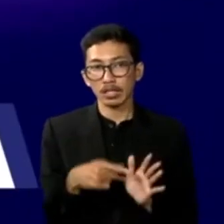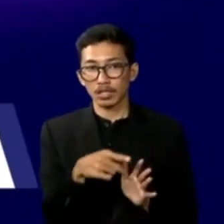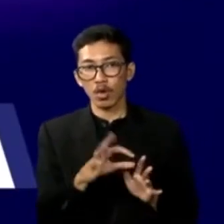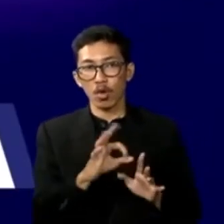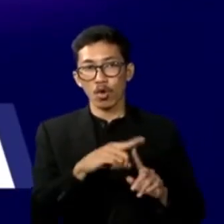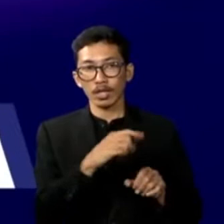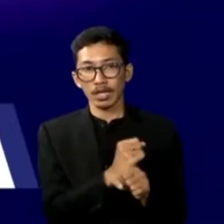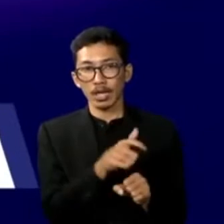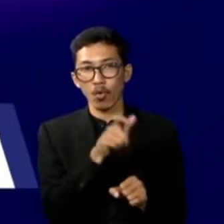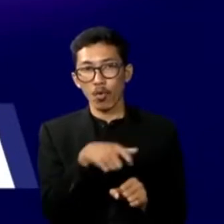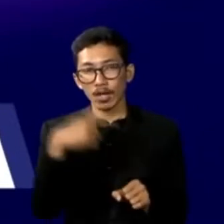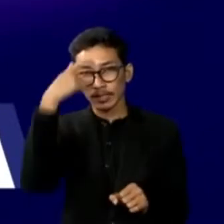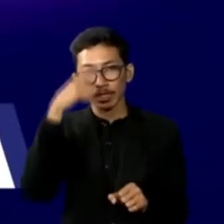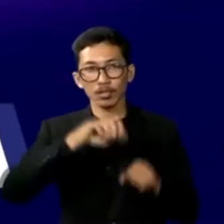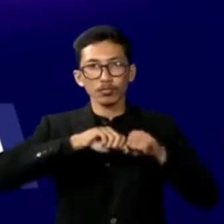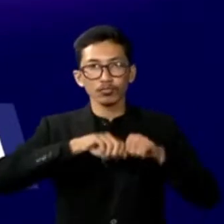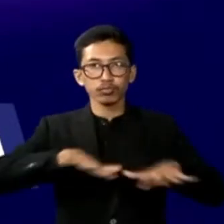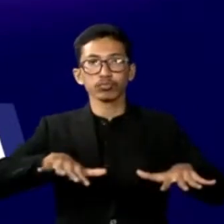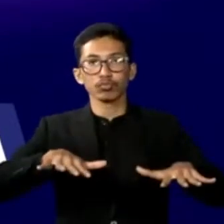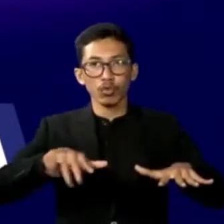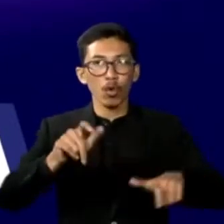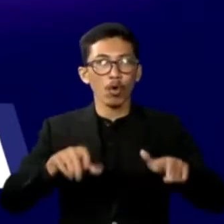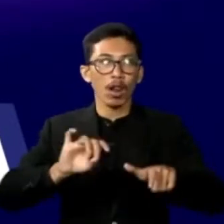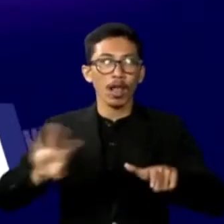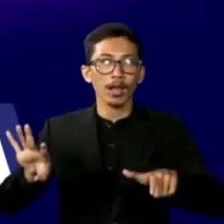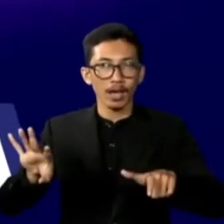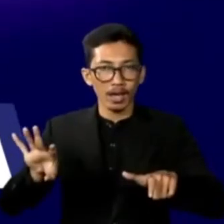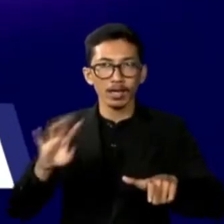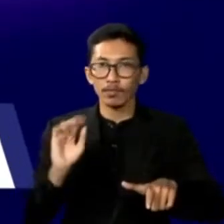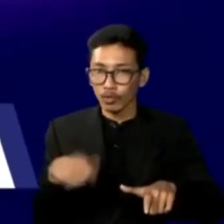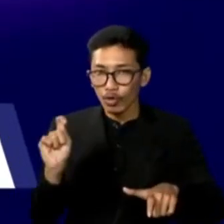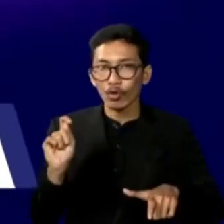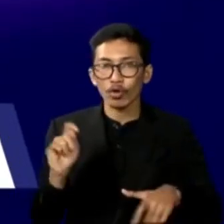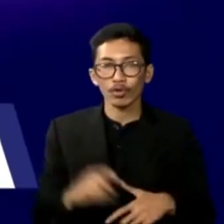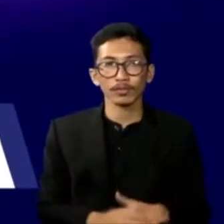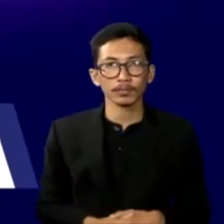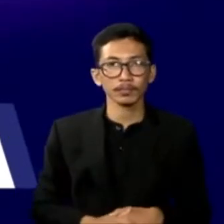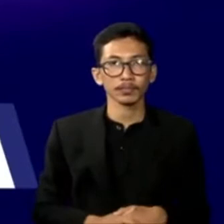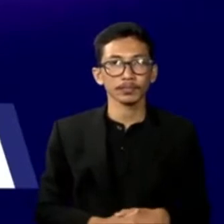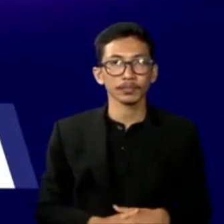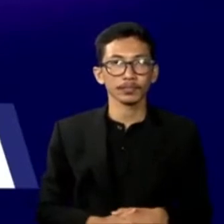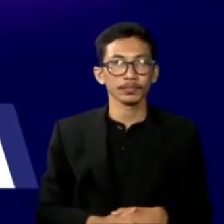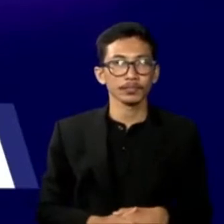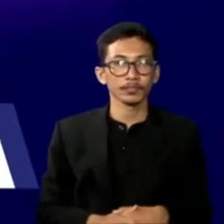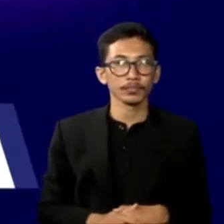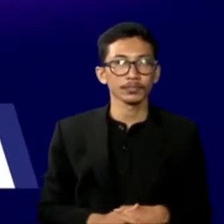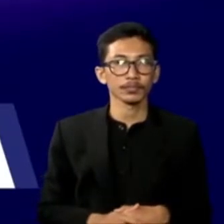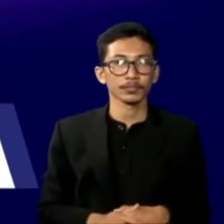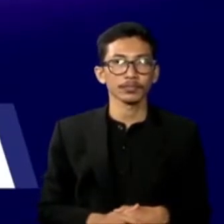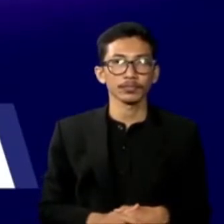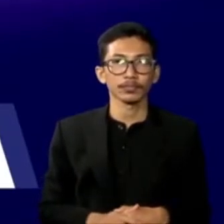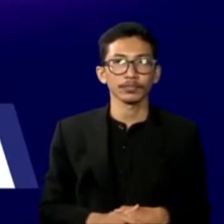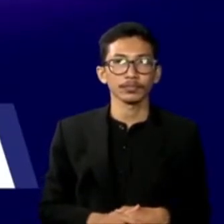kan kemudian menyebarkan penyakit ya tetap banyak orang yang mereka ditemukan tanpa orang tahu bahkan sampai dia